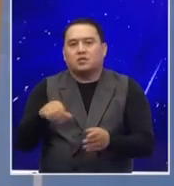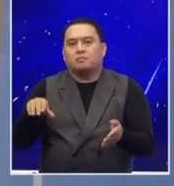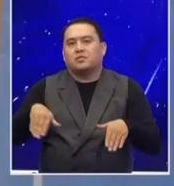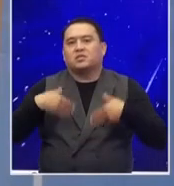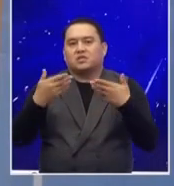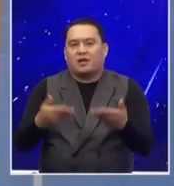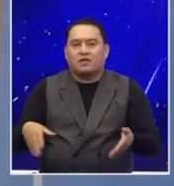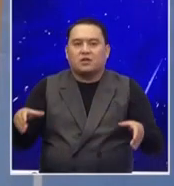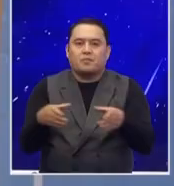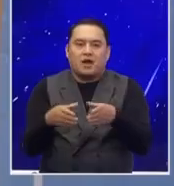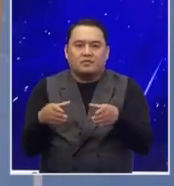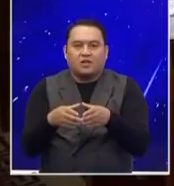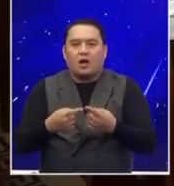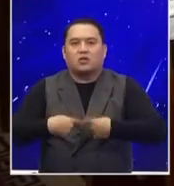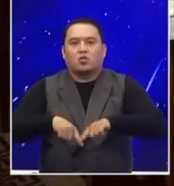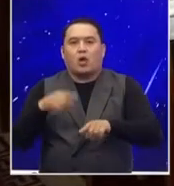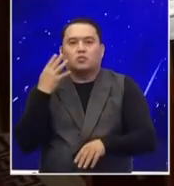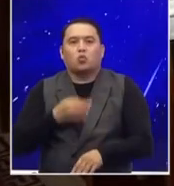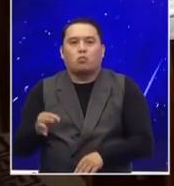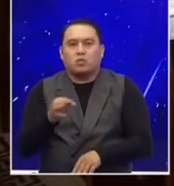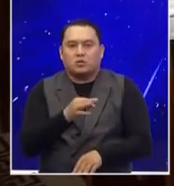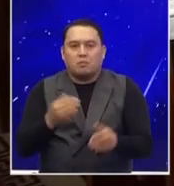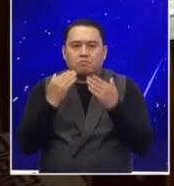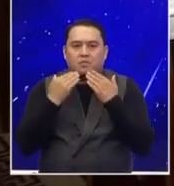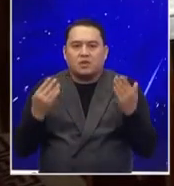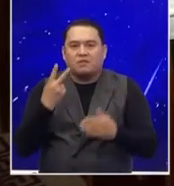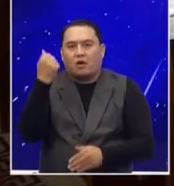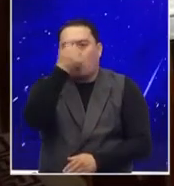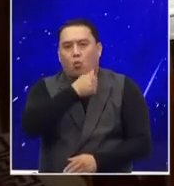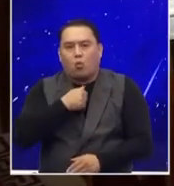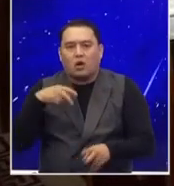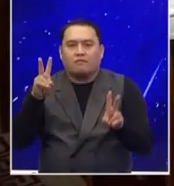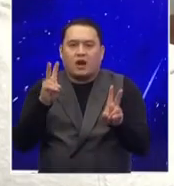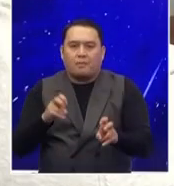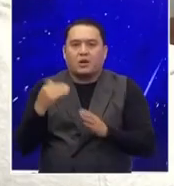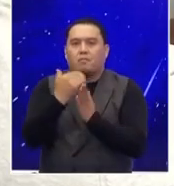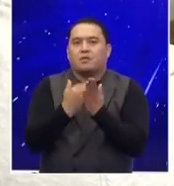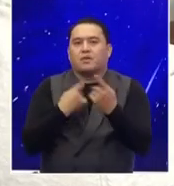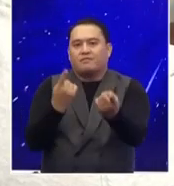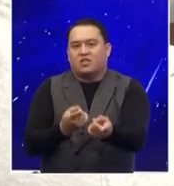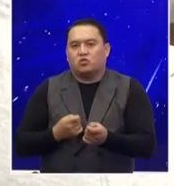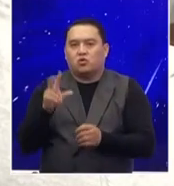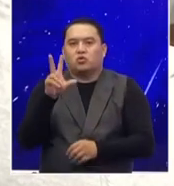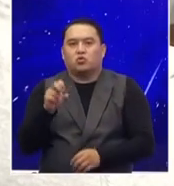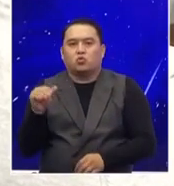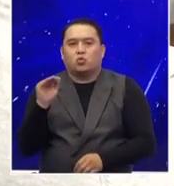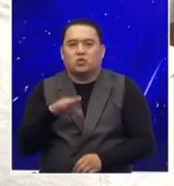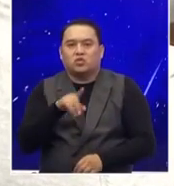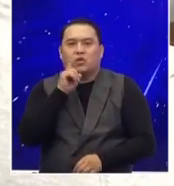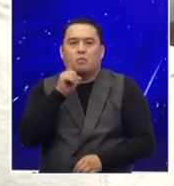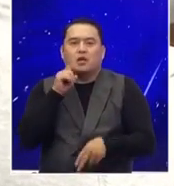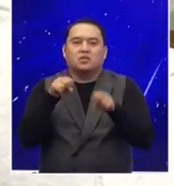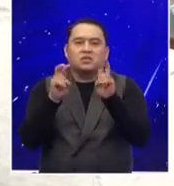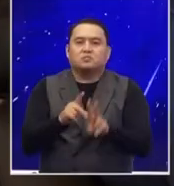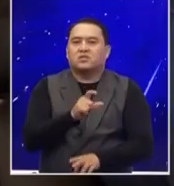словам представителей профсоюзной организации Алматинской области, за последние 2 года в рамках данной программы привлечено более 300